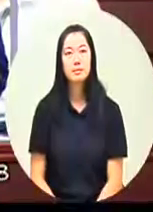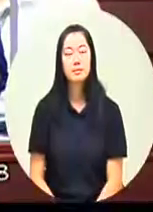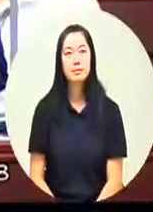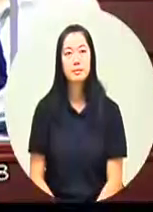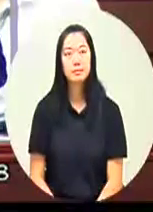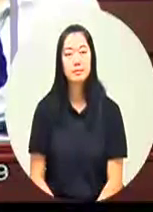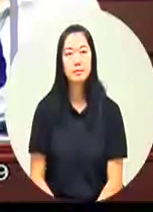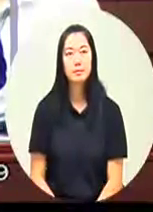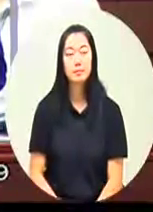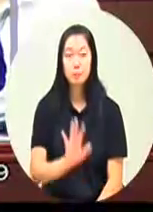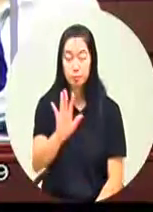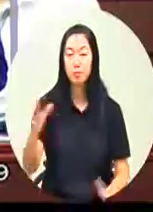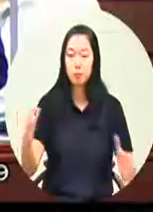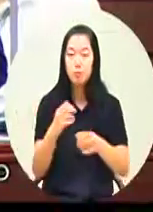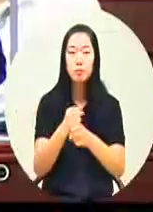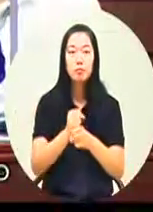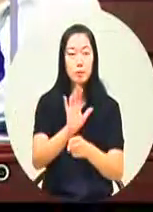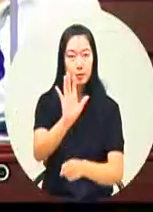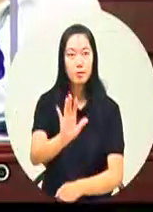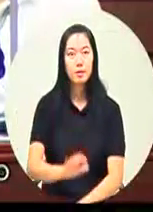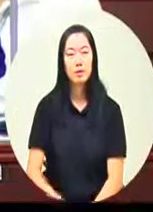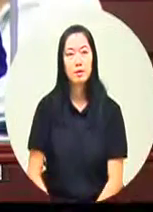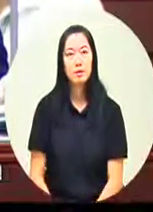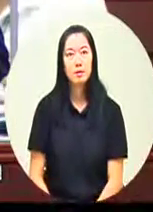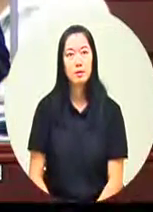有，我们有合作。